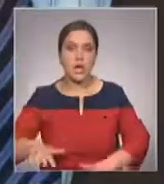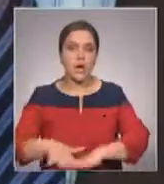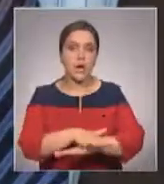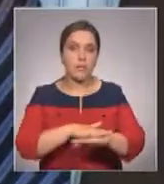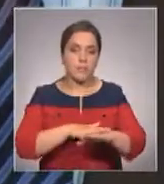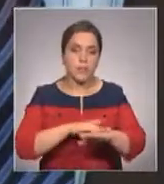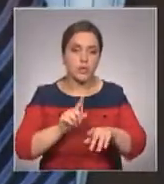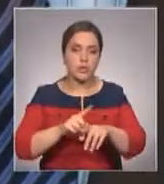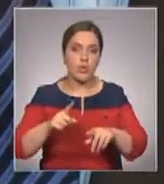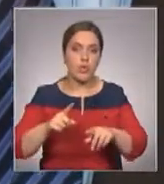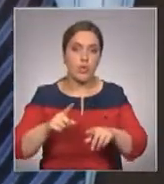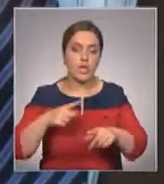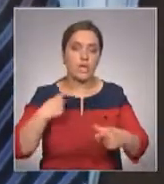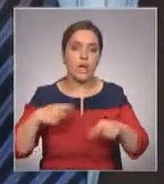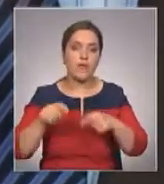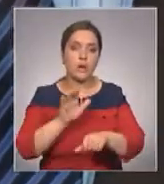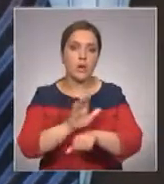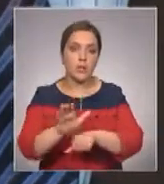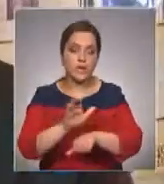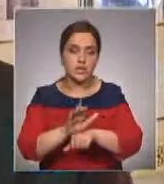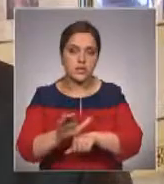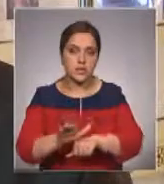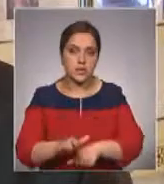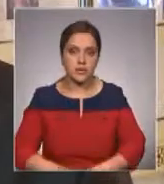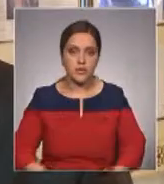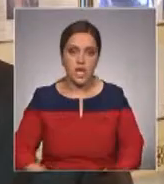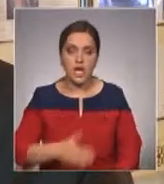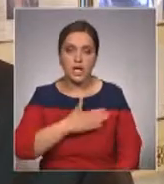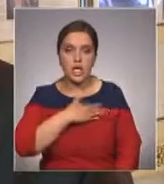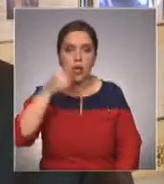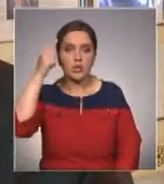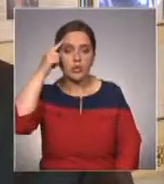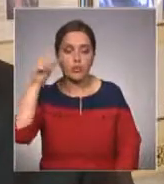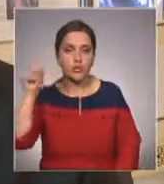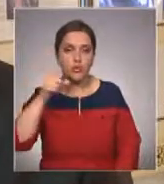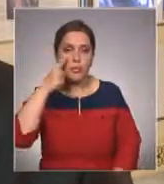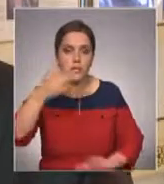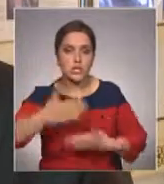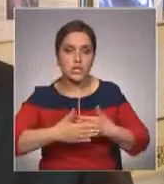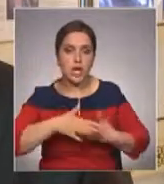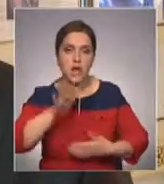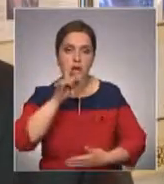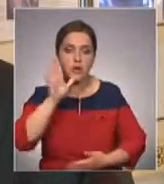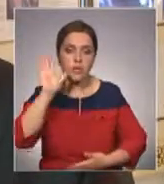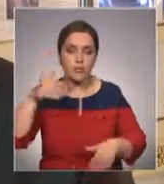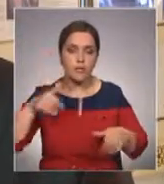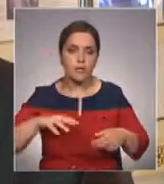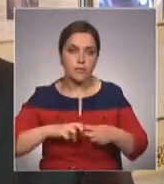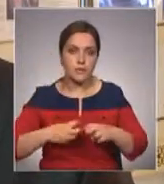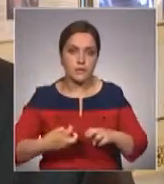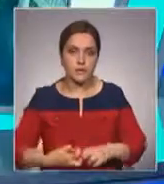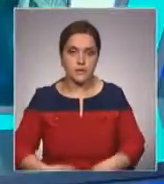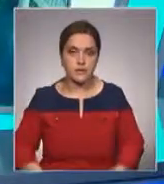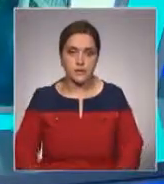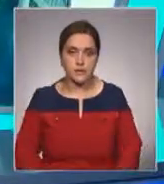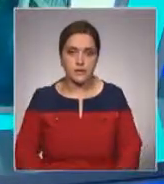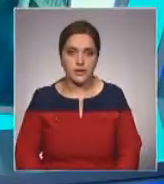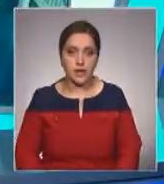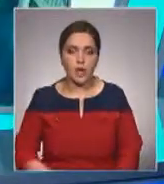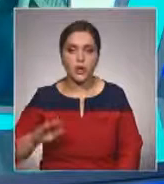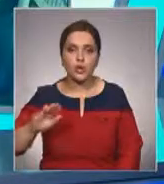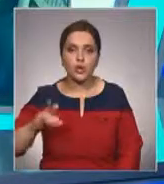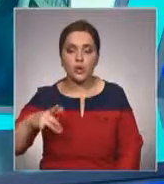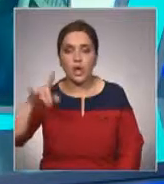общественность, товаропроизводителей, но и все население Казахстана. Я думаю, что будет в ближайшее время решаться эти проблемы. А